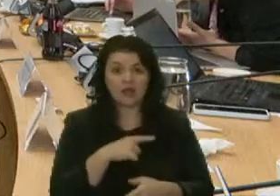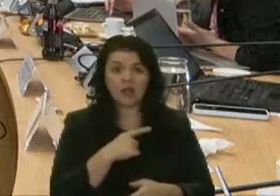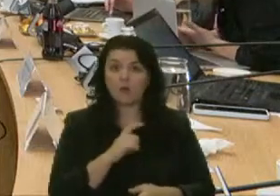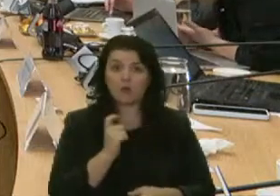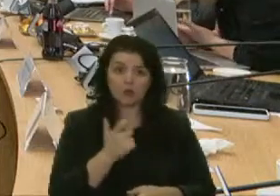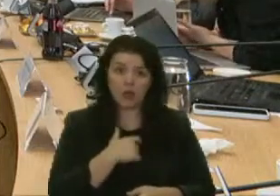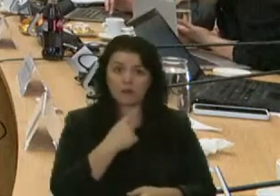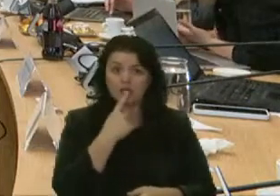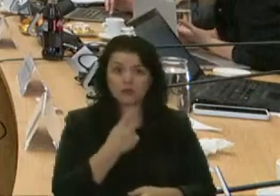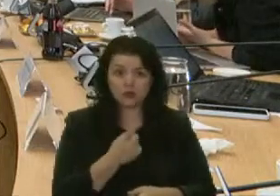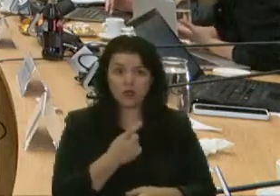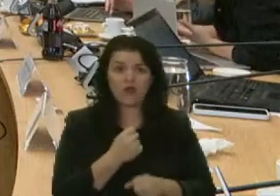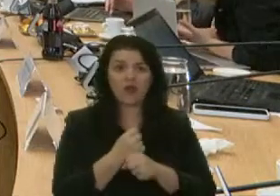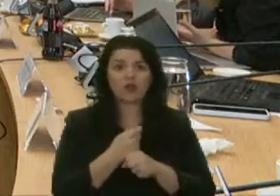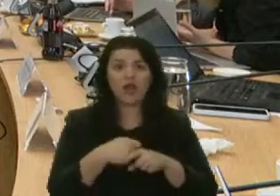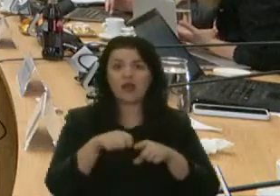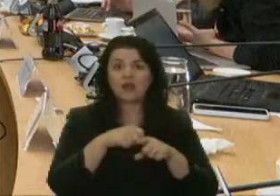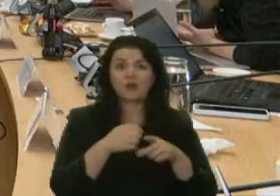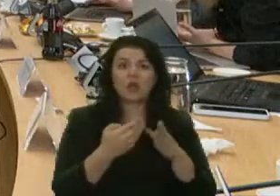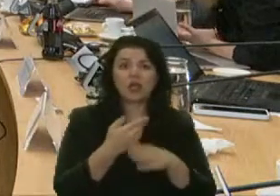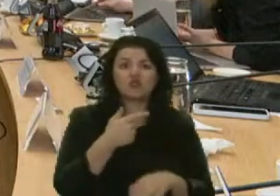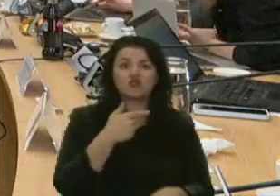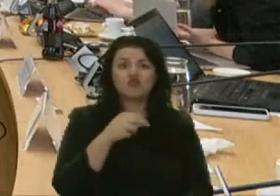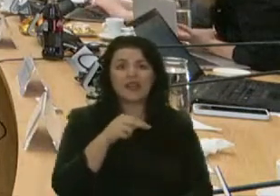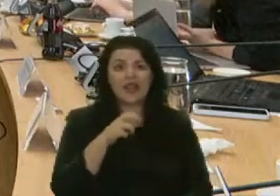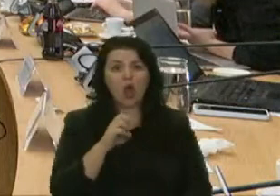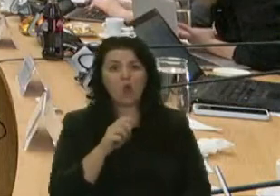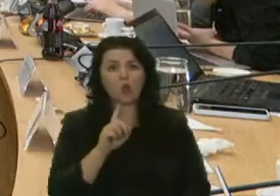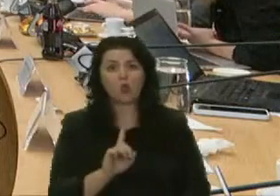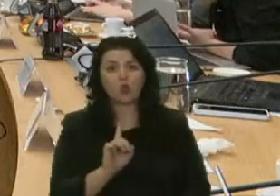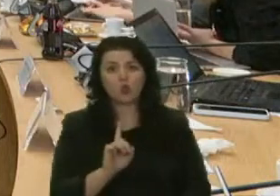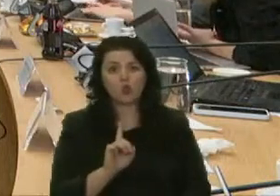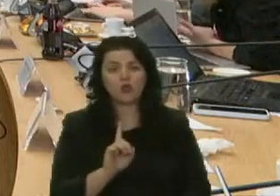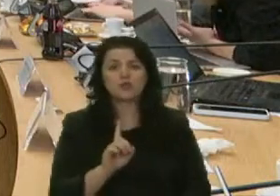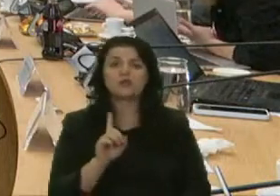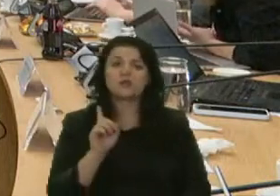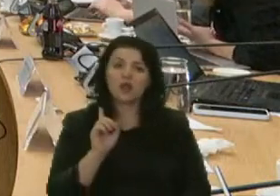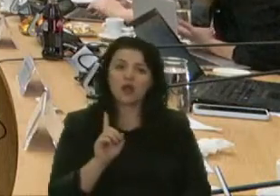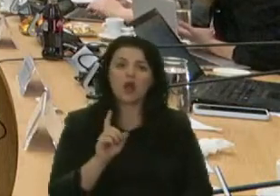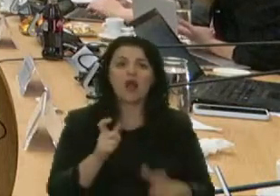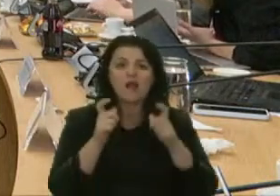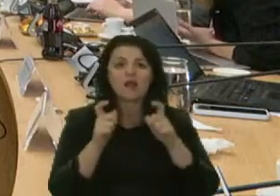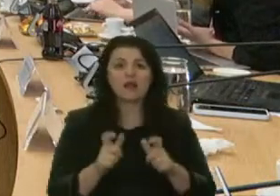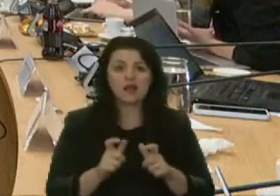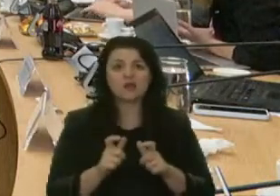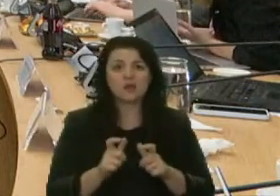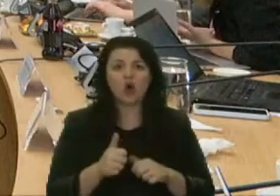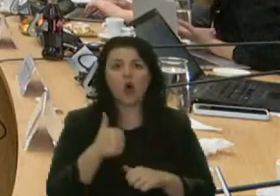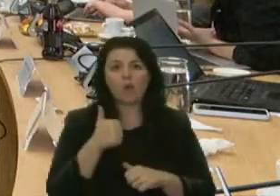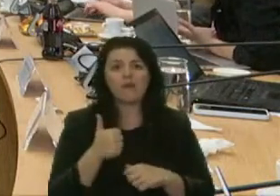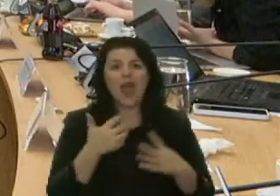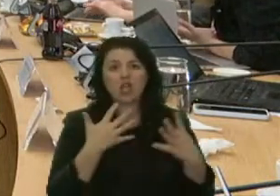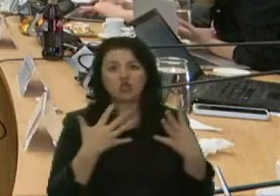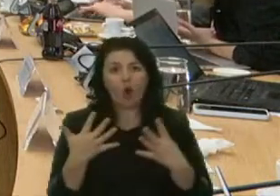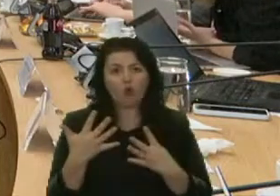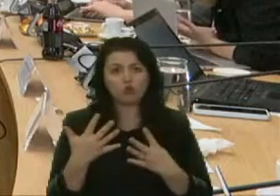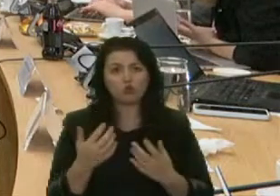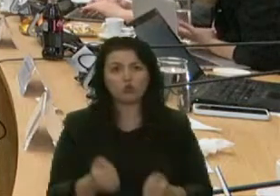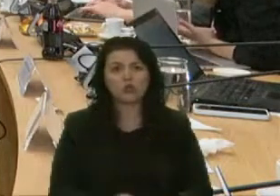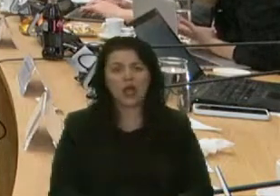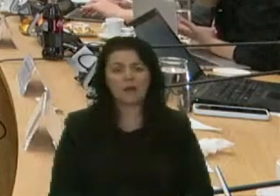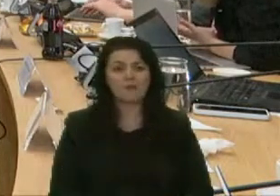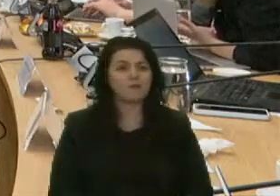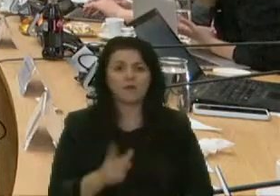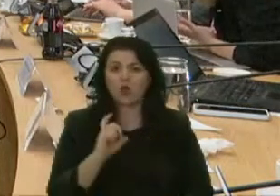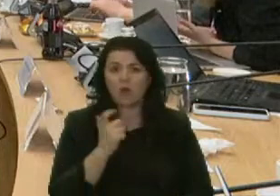putem să spunem că s au făcut renovări la gine1 Dar dincolo De asta tot o să fie o clădire de 1900 nu ai cum să